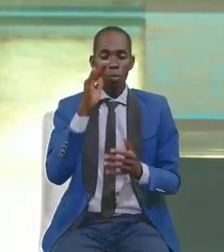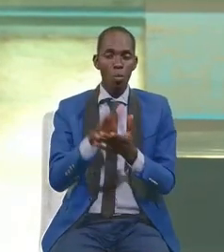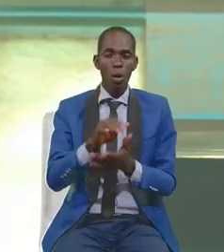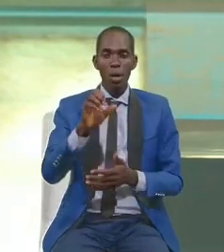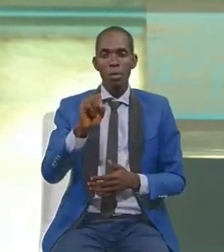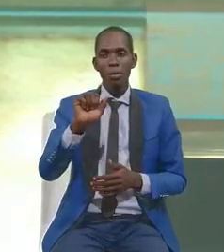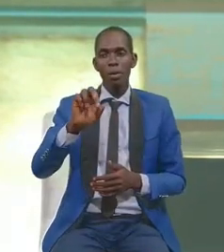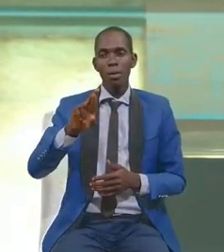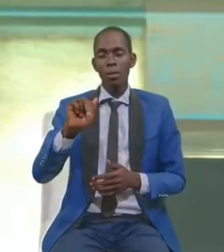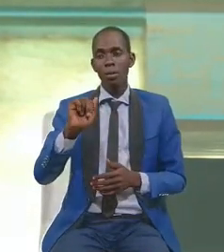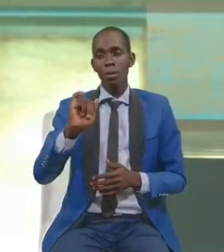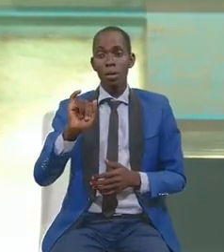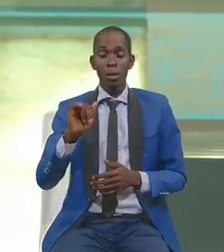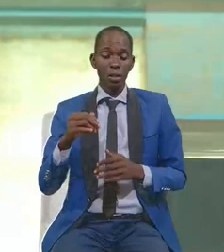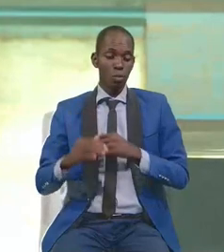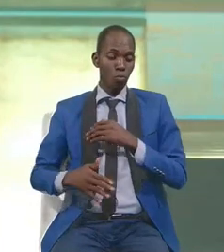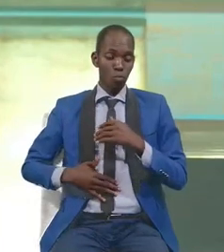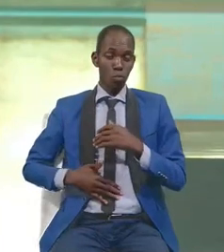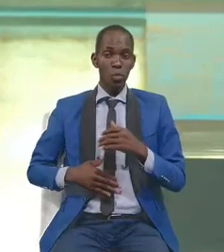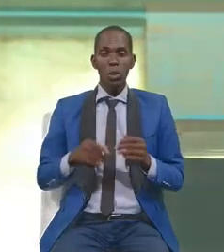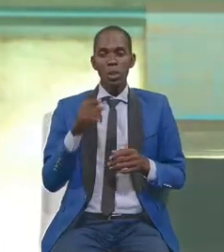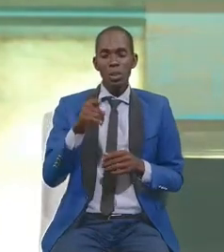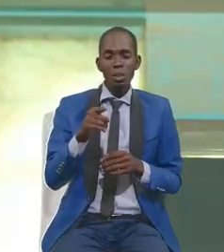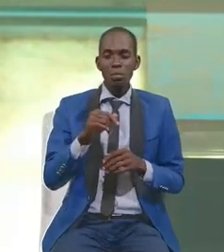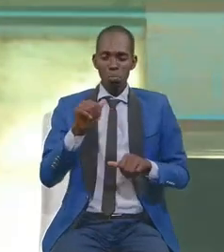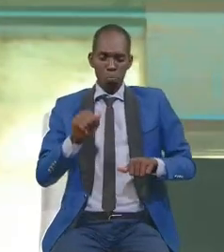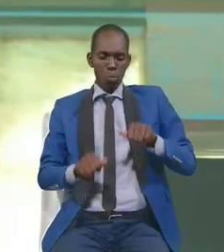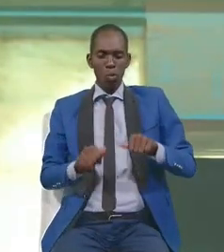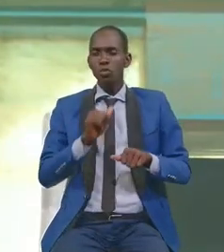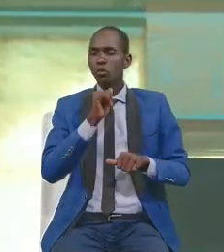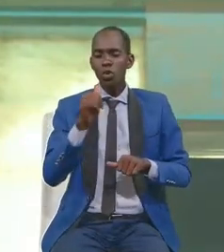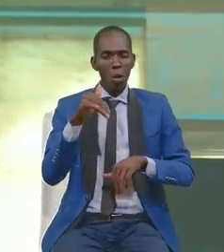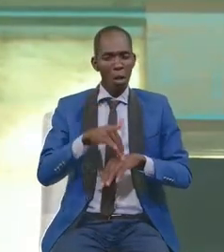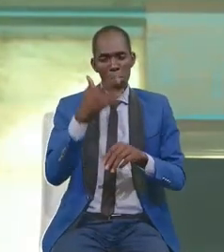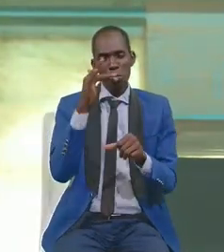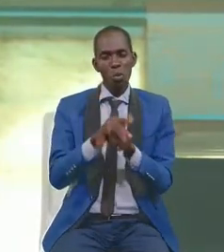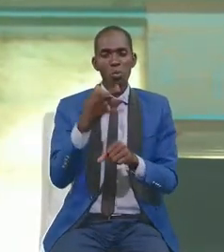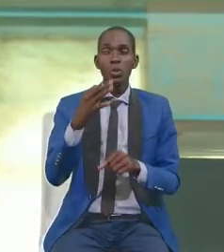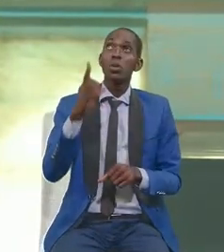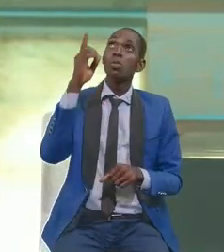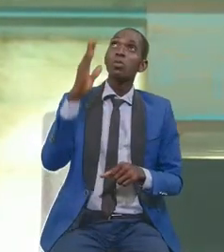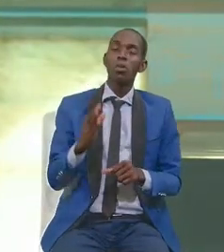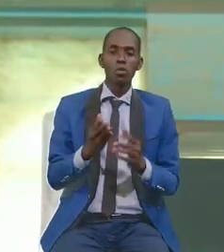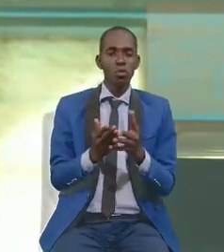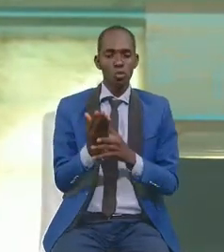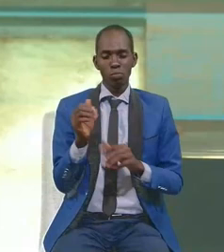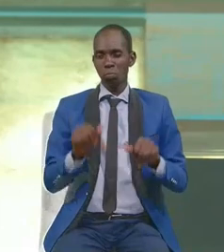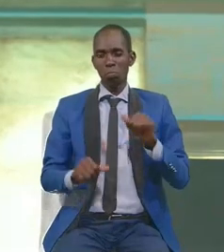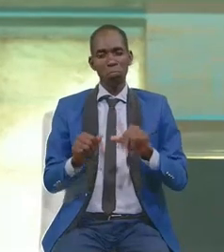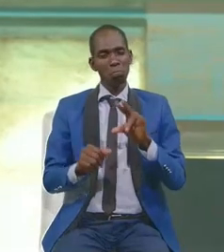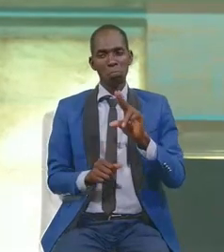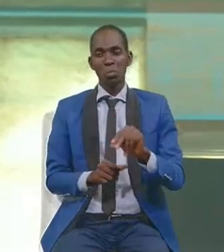20, il ne douta point par incrédulité au sujet de la promesse de Dieu. Il ne douta point par